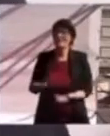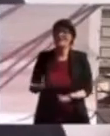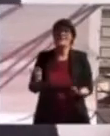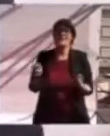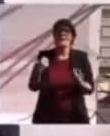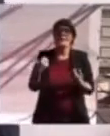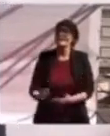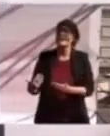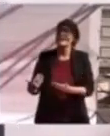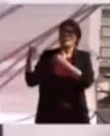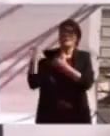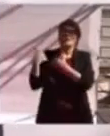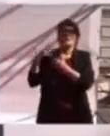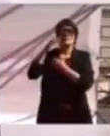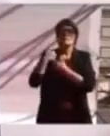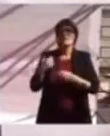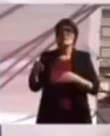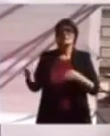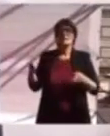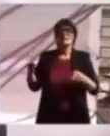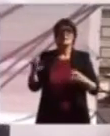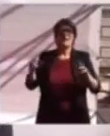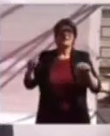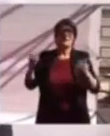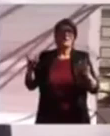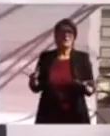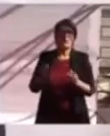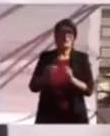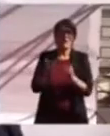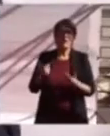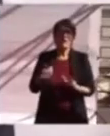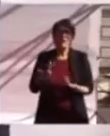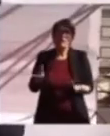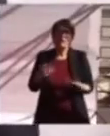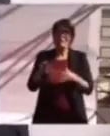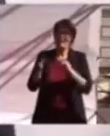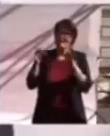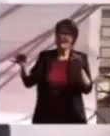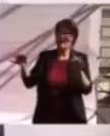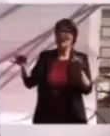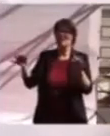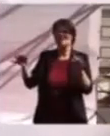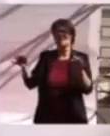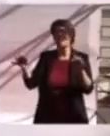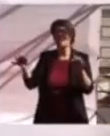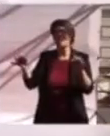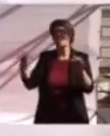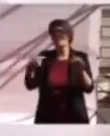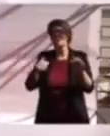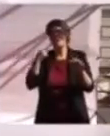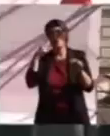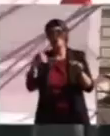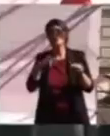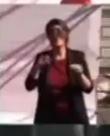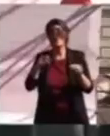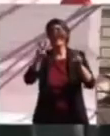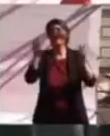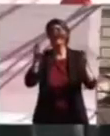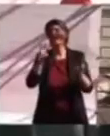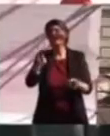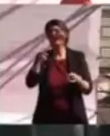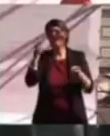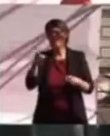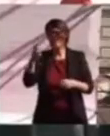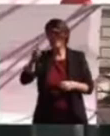immediatamente guardi me la faccia dire così poi so che c'è una facilità fare titoli quindi io sono molto parco nella comunicazione perché